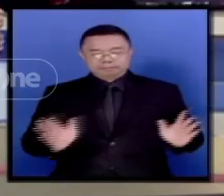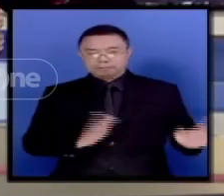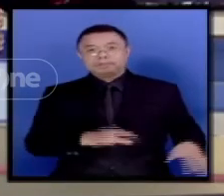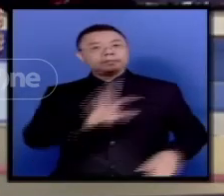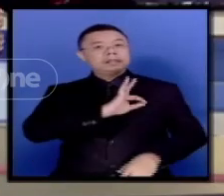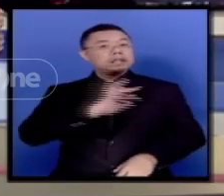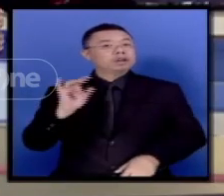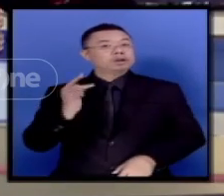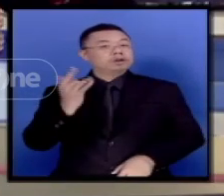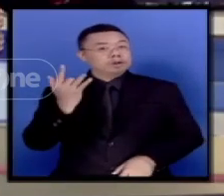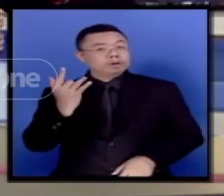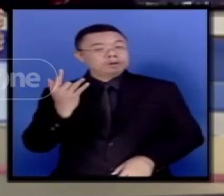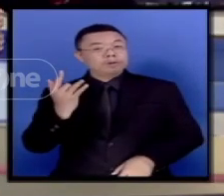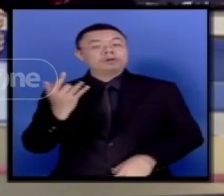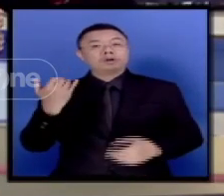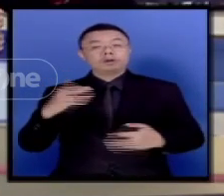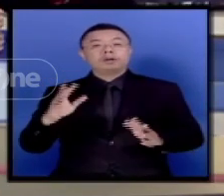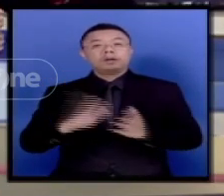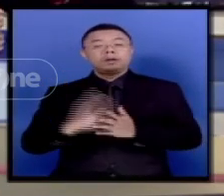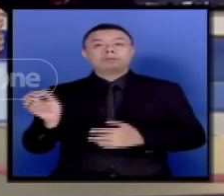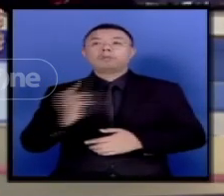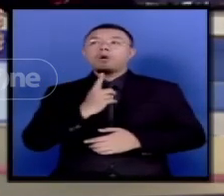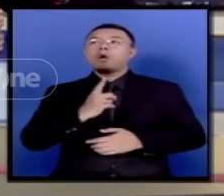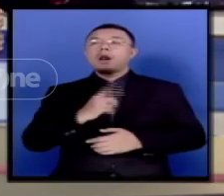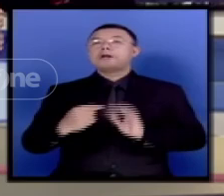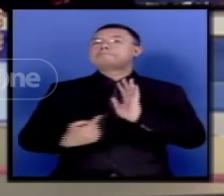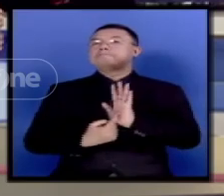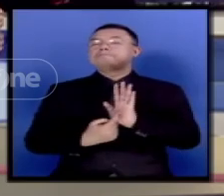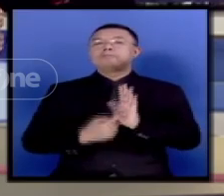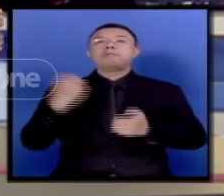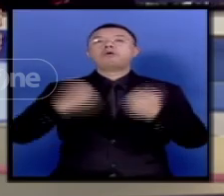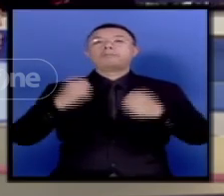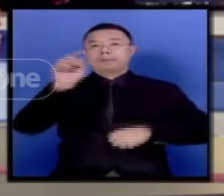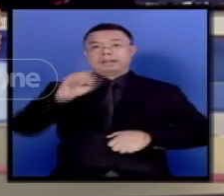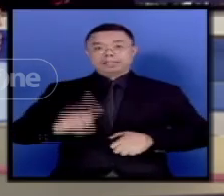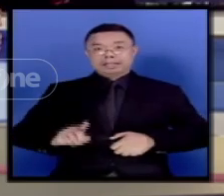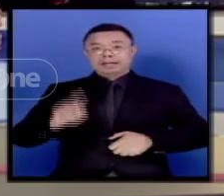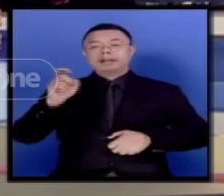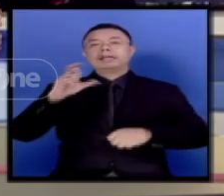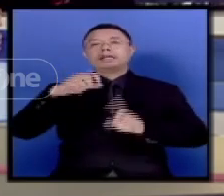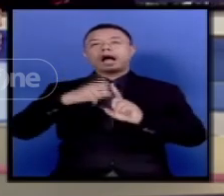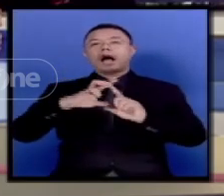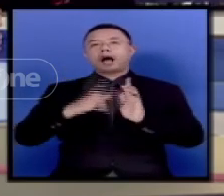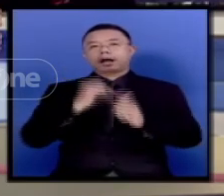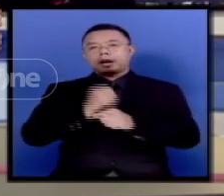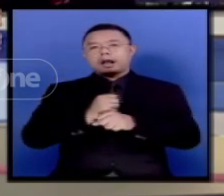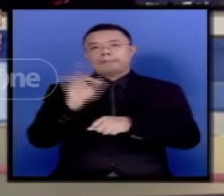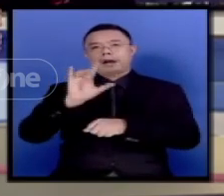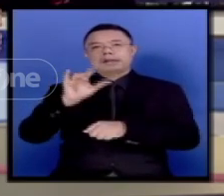Hai Presiden Joko Widodo meresmikan peluncuran mobil listrik ionik five di Cikarang Jawa Barat